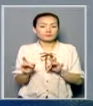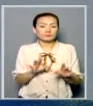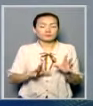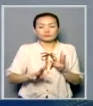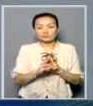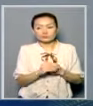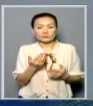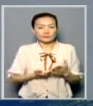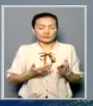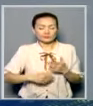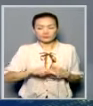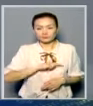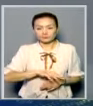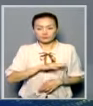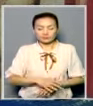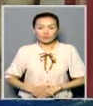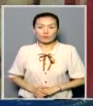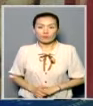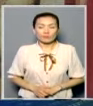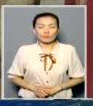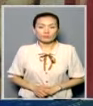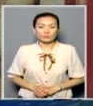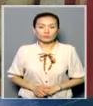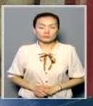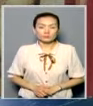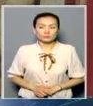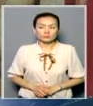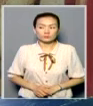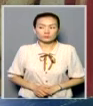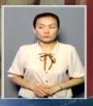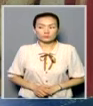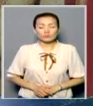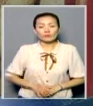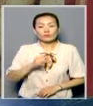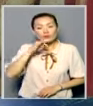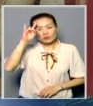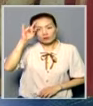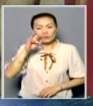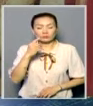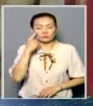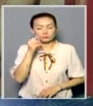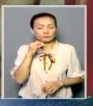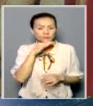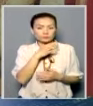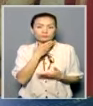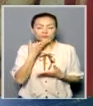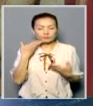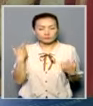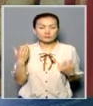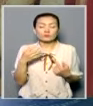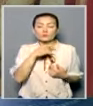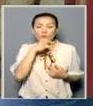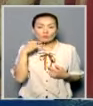агенттіктеріне түсіндірме жұмыстарын жүргізді. Қалада көбінесе мысалы қазақша көп жазылмайды. Сосын заңсыз қондырылған